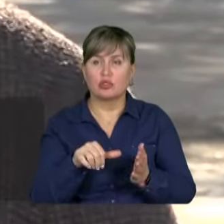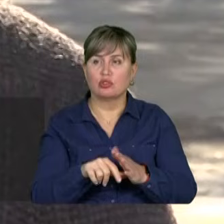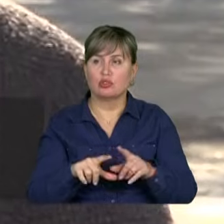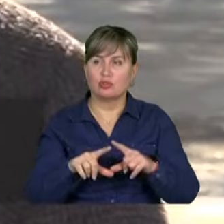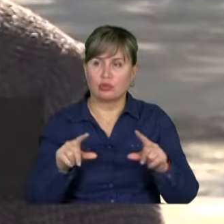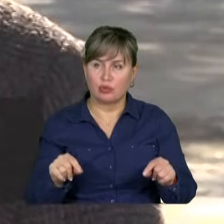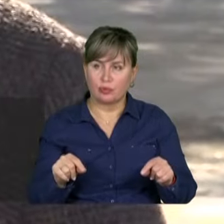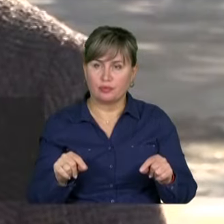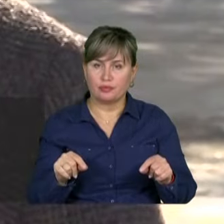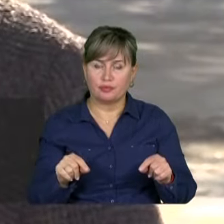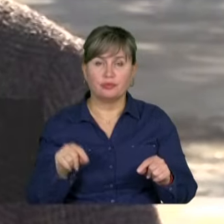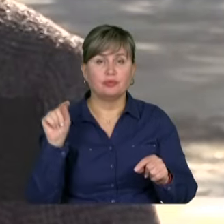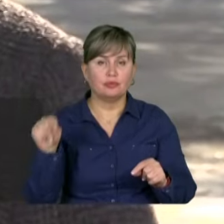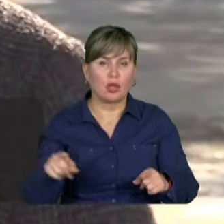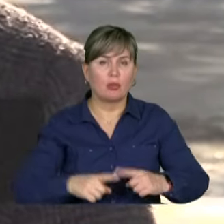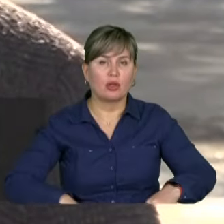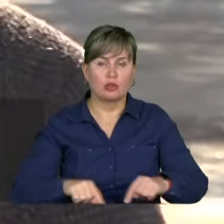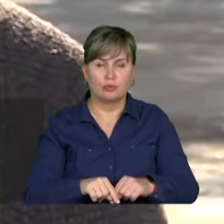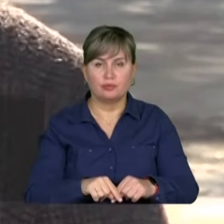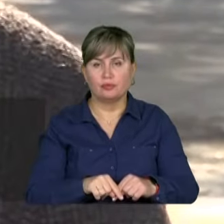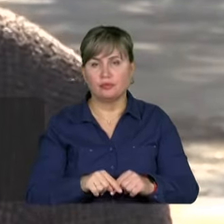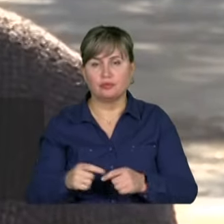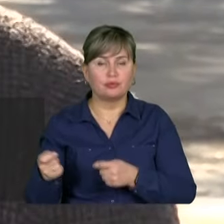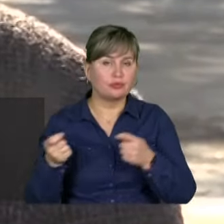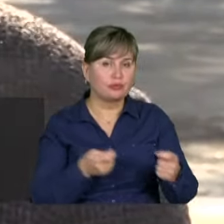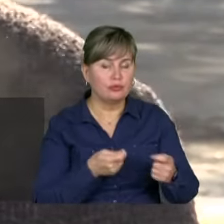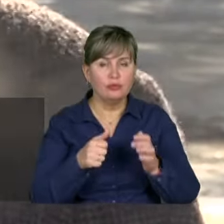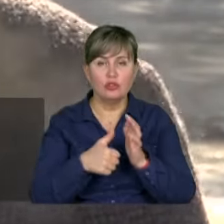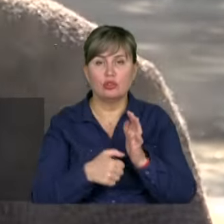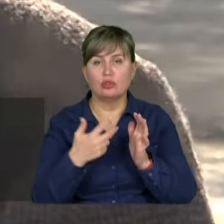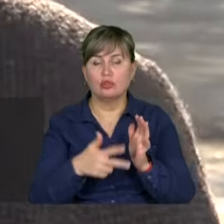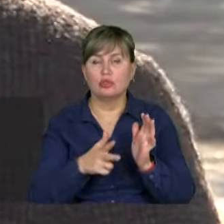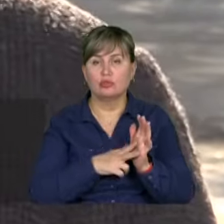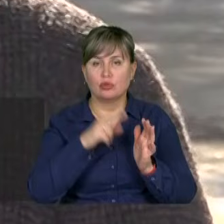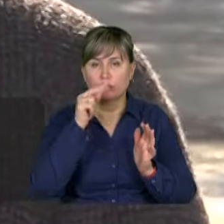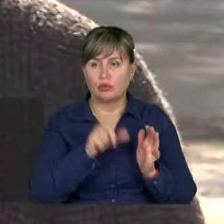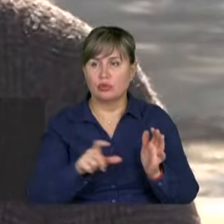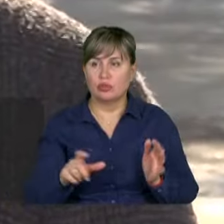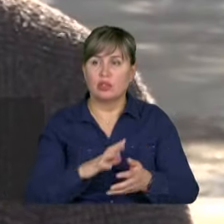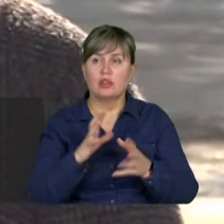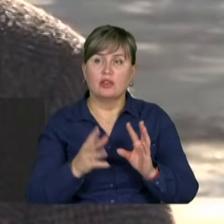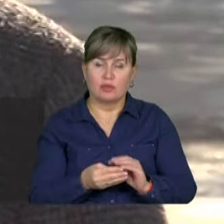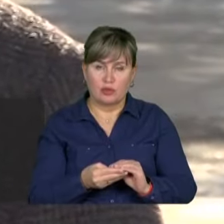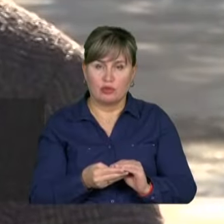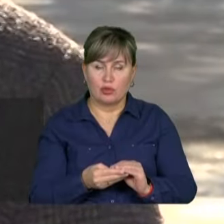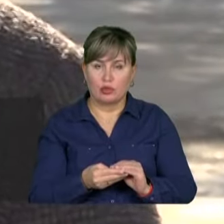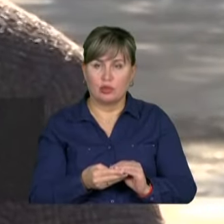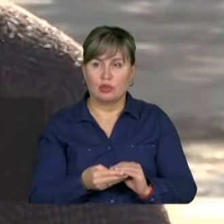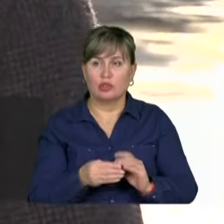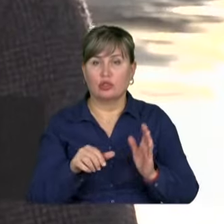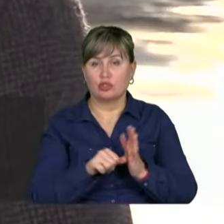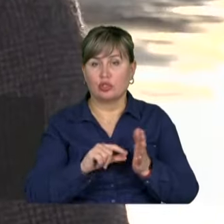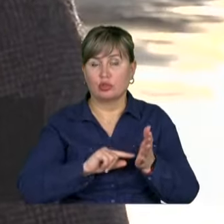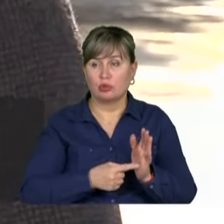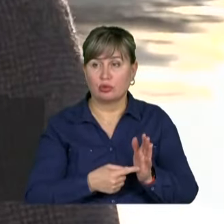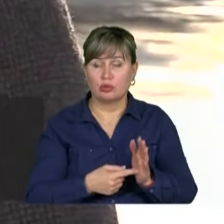школе. Там организован подвоз для 638 учащихся, всего 6 точек.